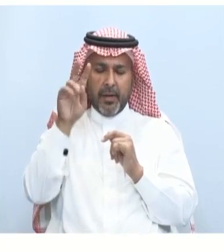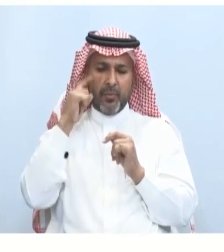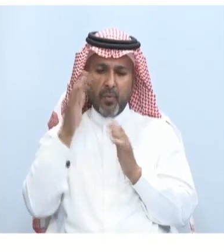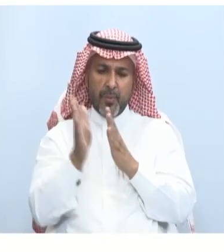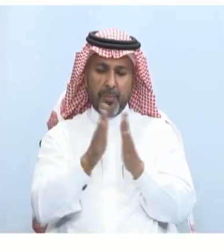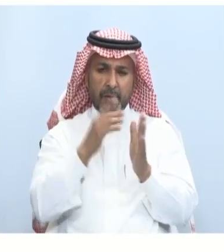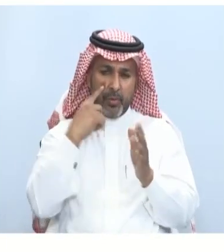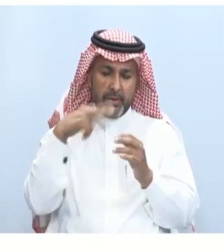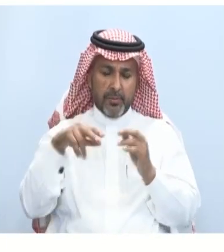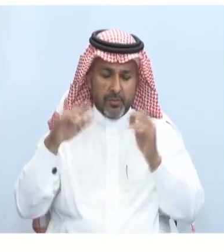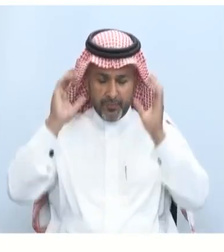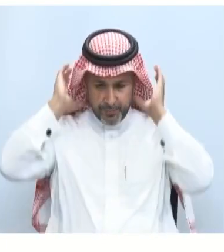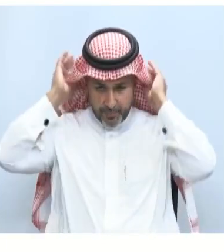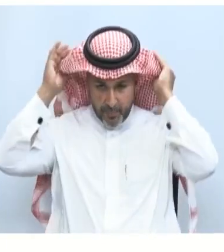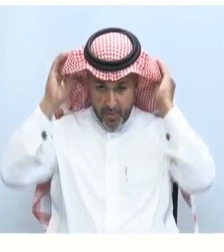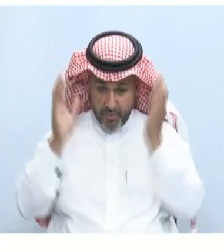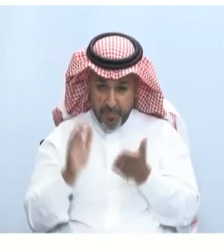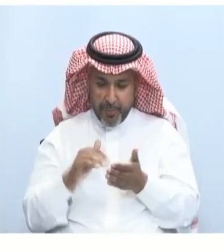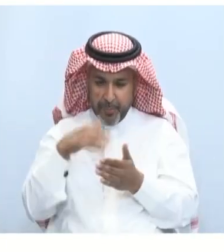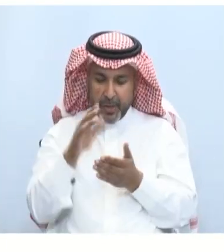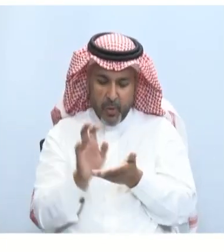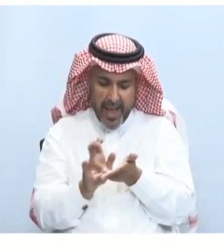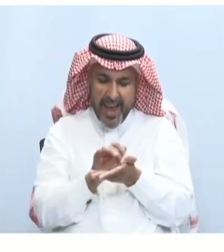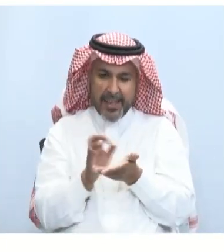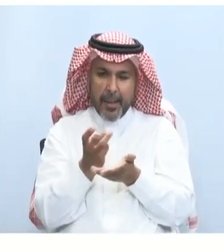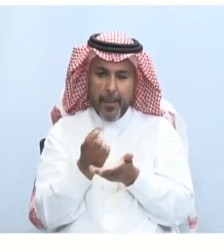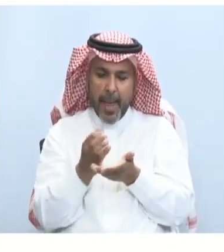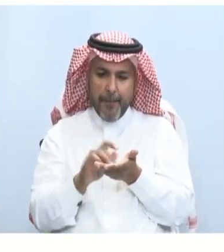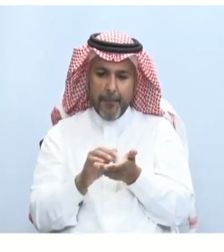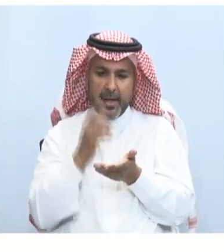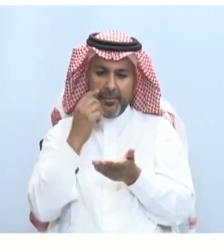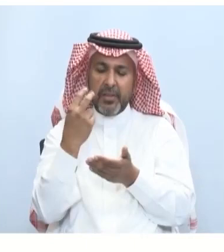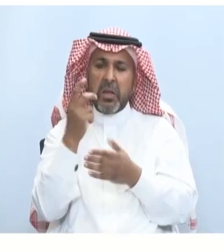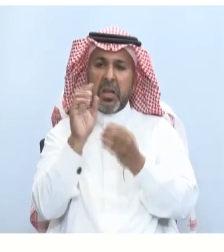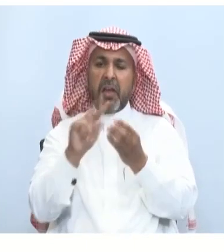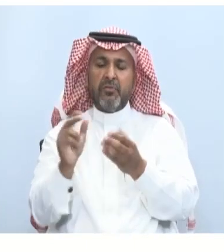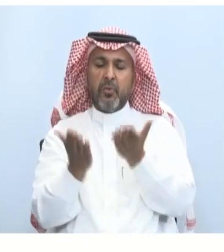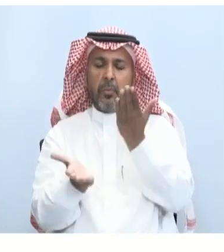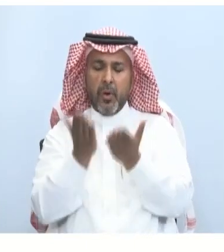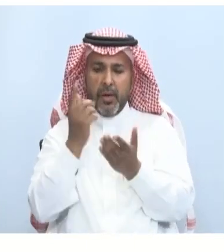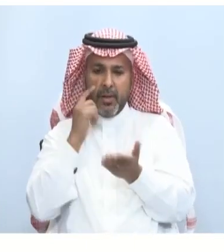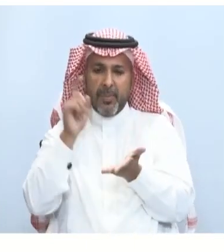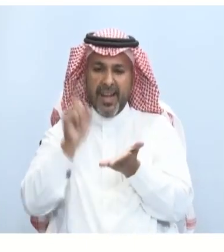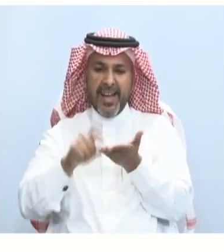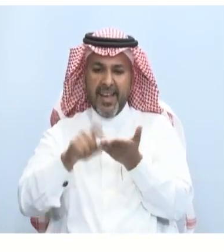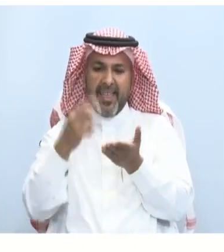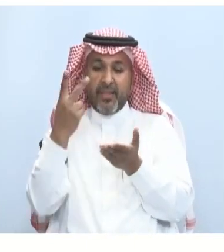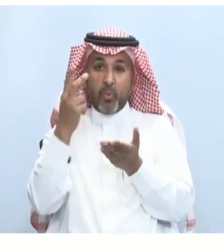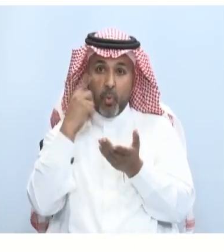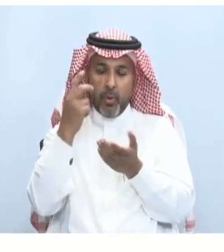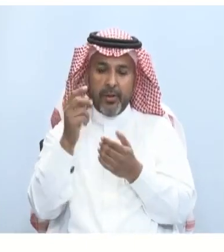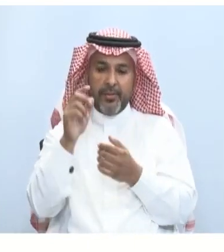راح ندخل اللي هي اكس تربيع زائد اثنين اكس زائد اربعه وراح نضغط انتر مرتين رياح يظهر لي على الشاشه